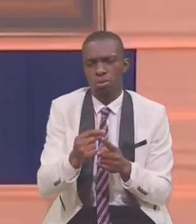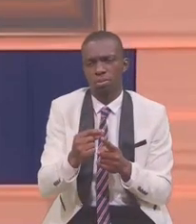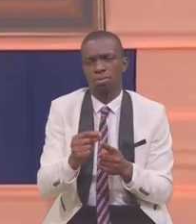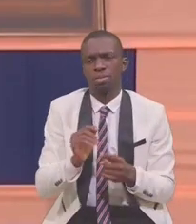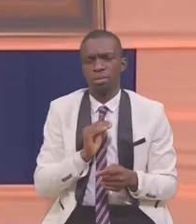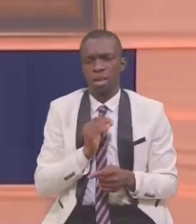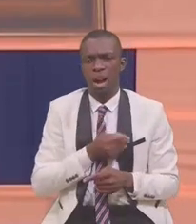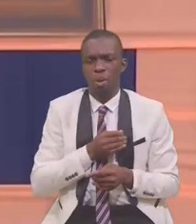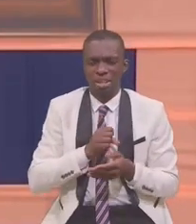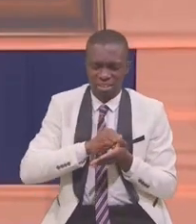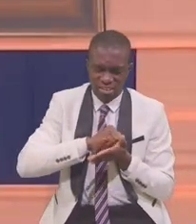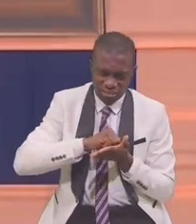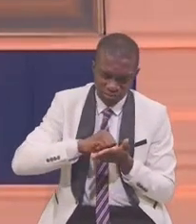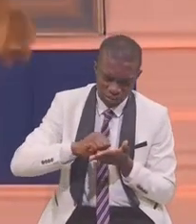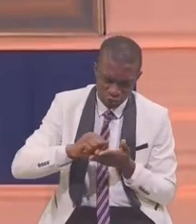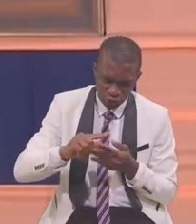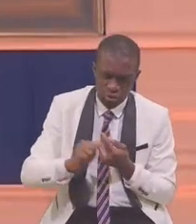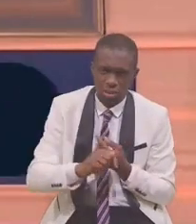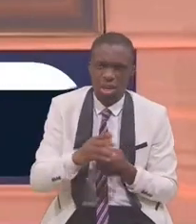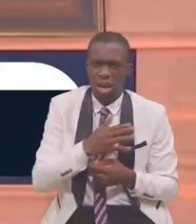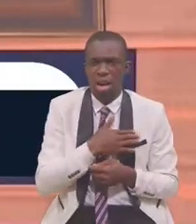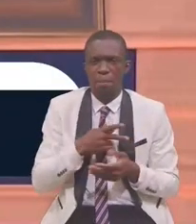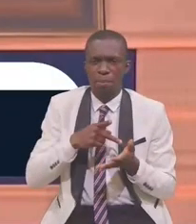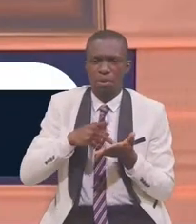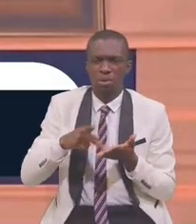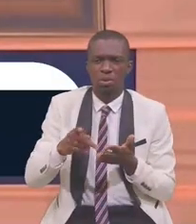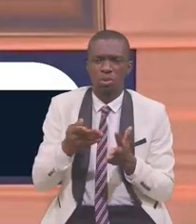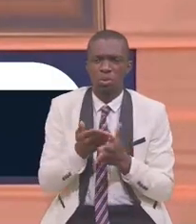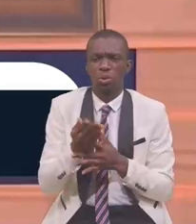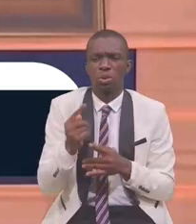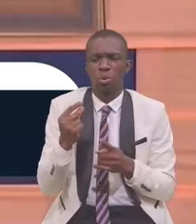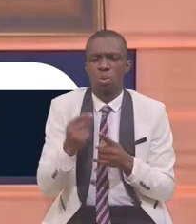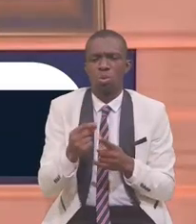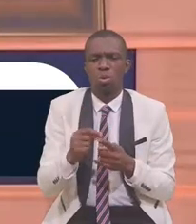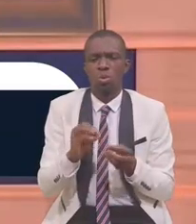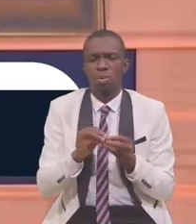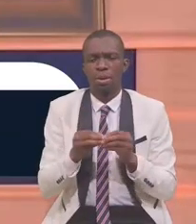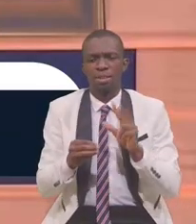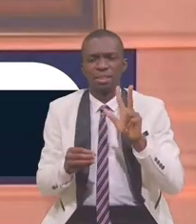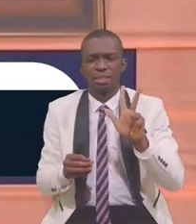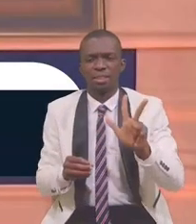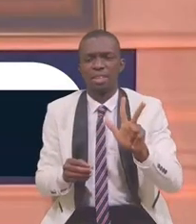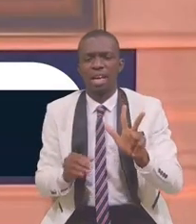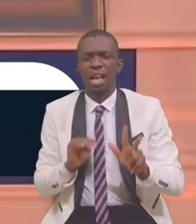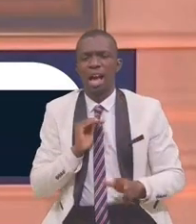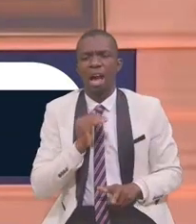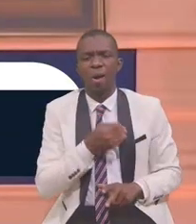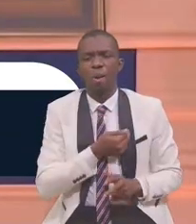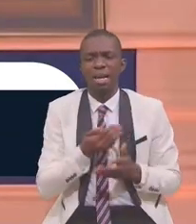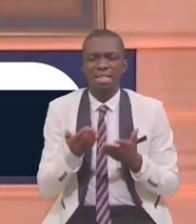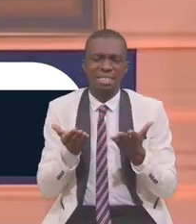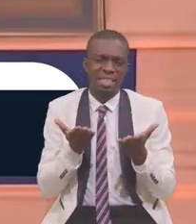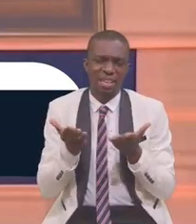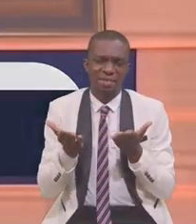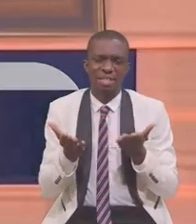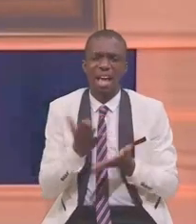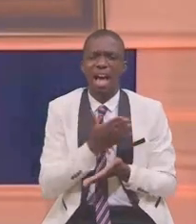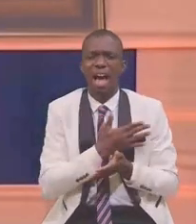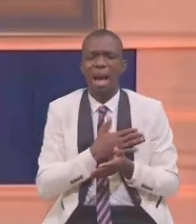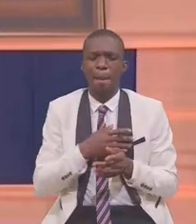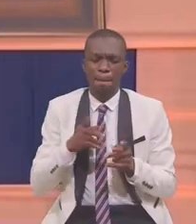la parole. Numéro 3, notre service et notre participation à son œuvre.